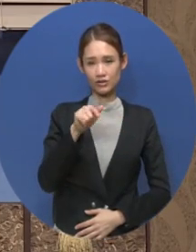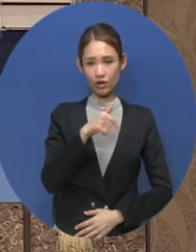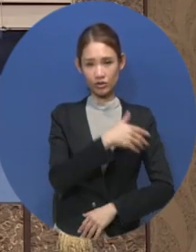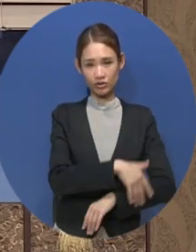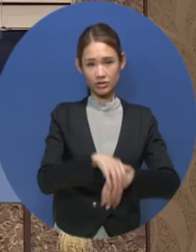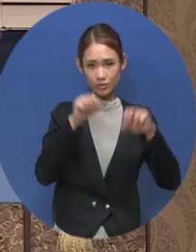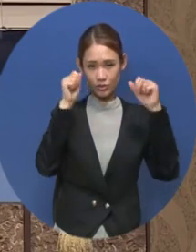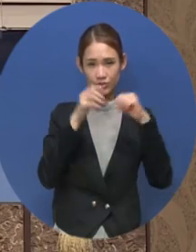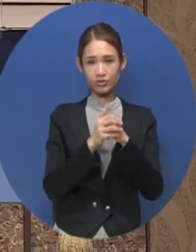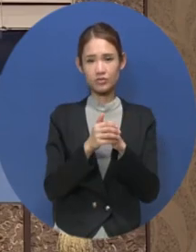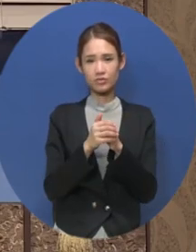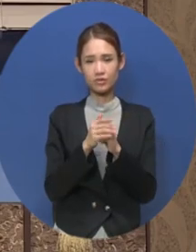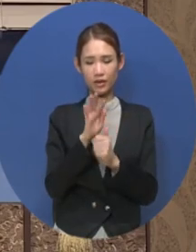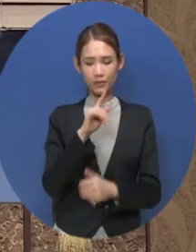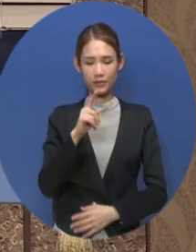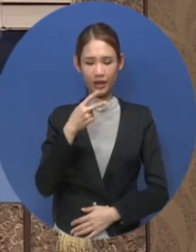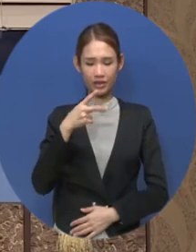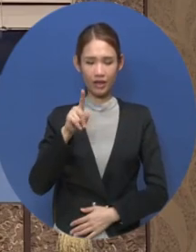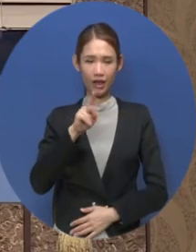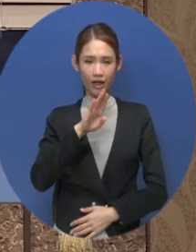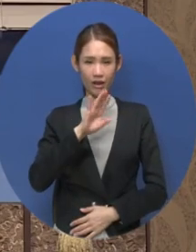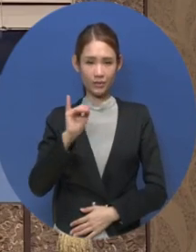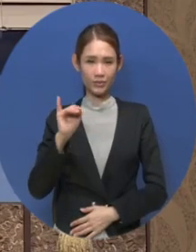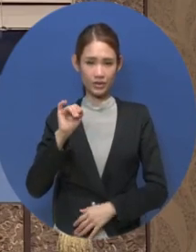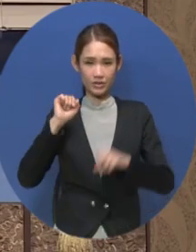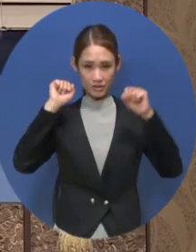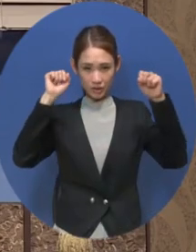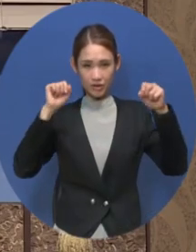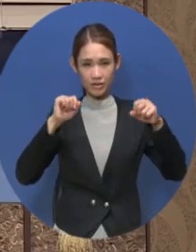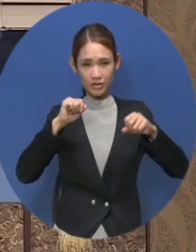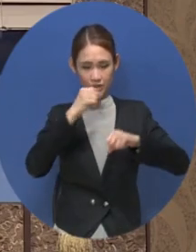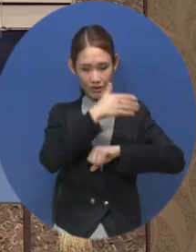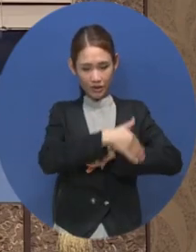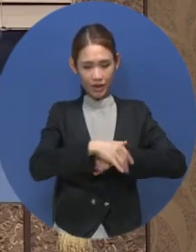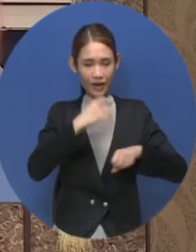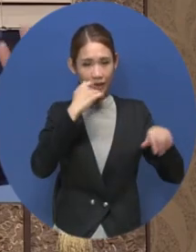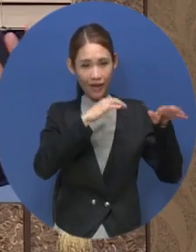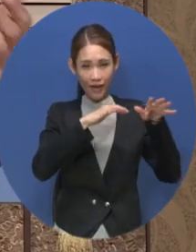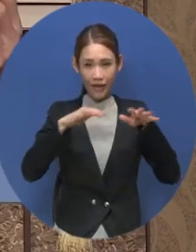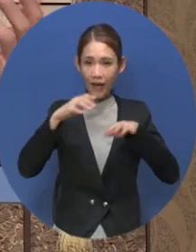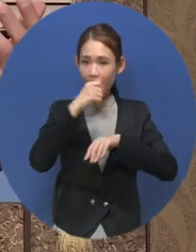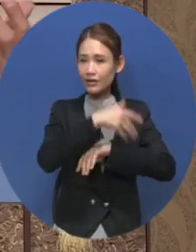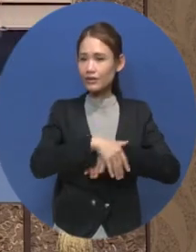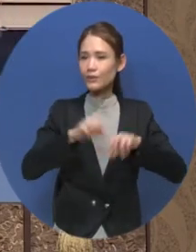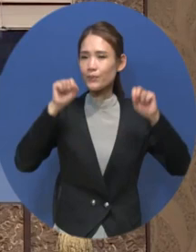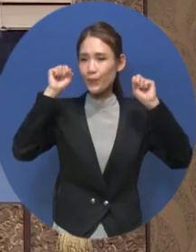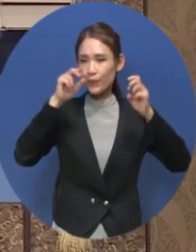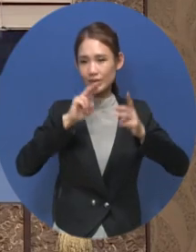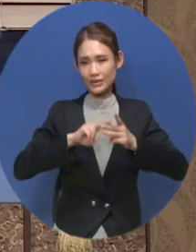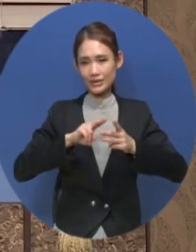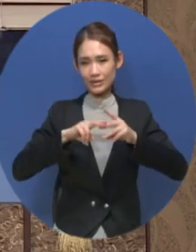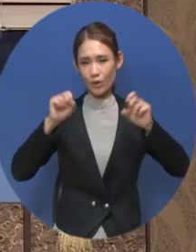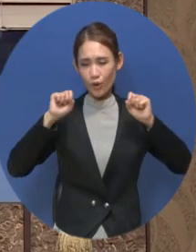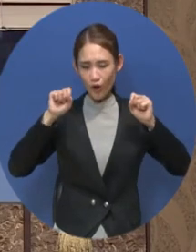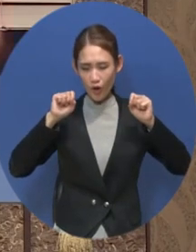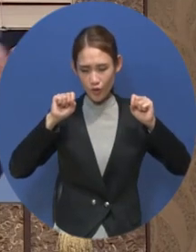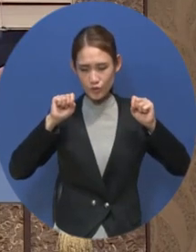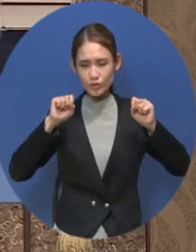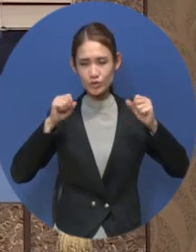부분들도 저희가 이제 그래서 반다비 체육관 건립 예. 안에는 해양 레포츠 센터라든지 겨울 레포츠 센터라든지 이런 아. 부분을